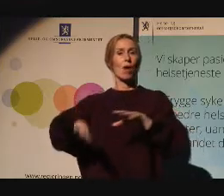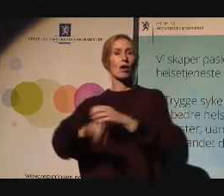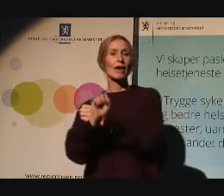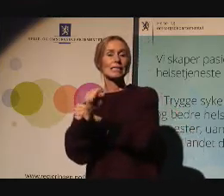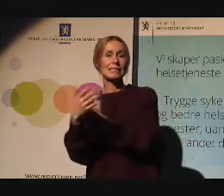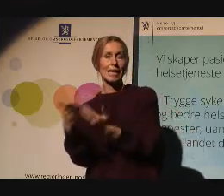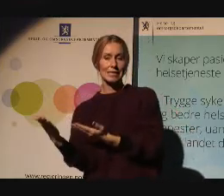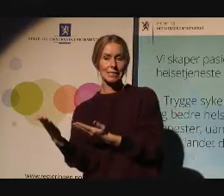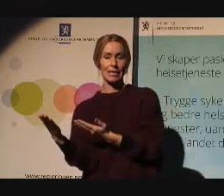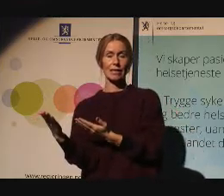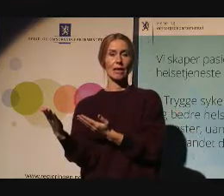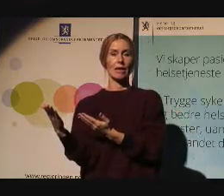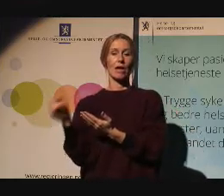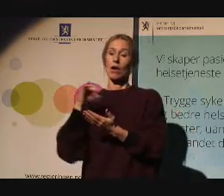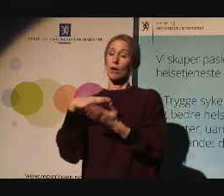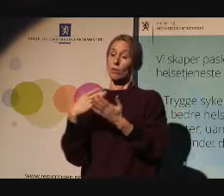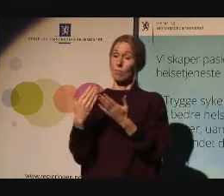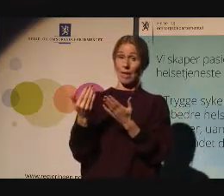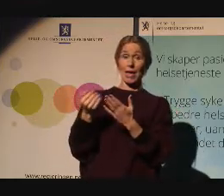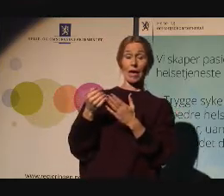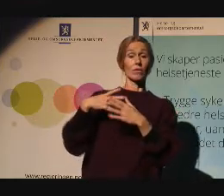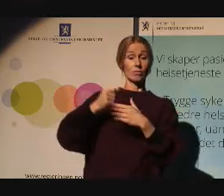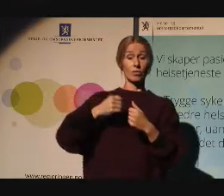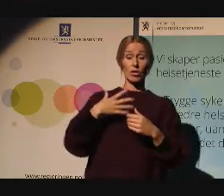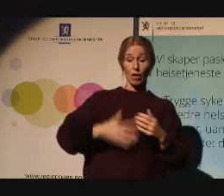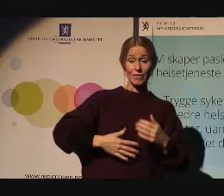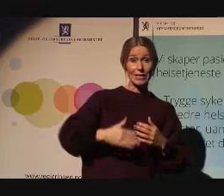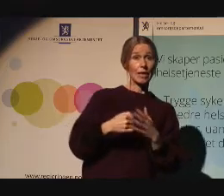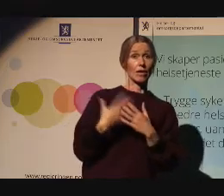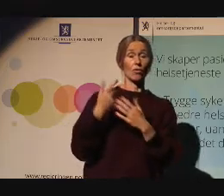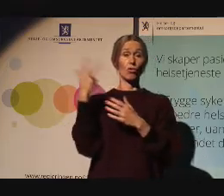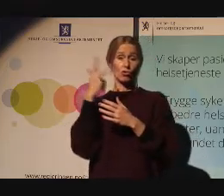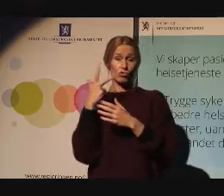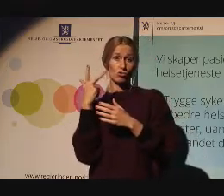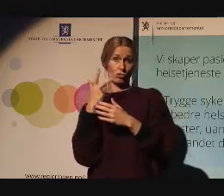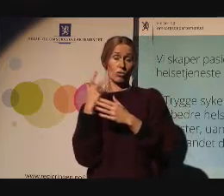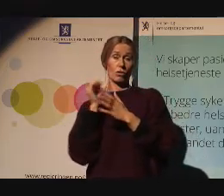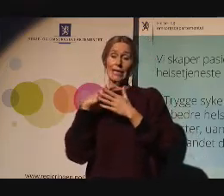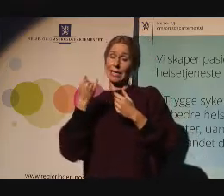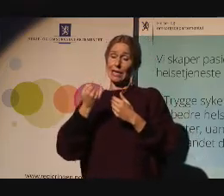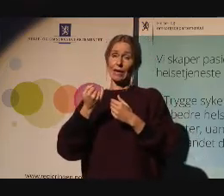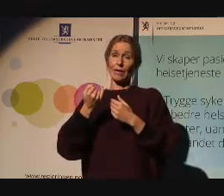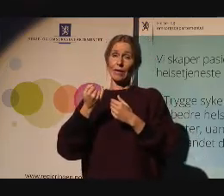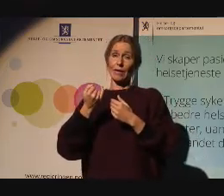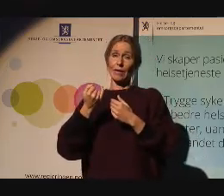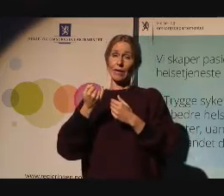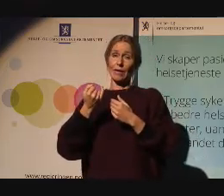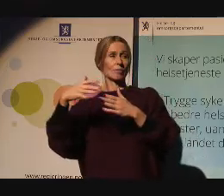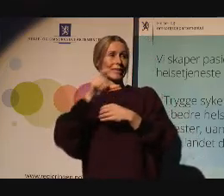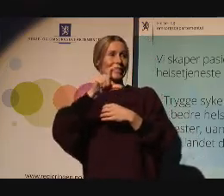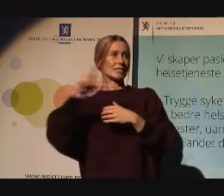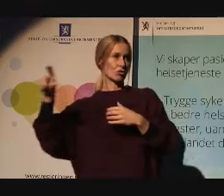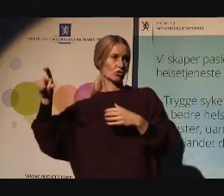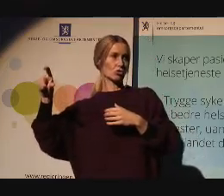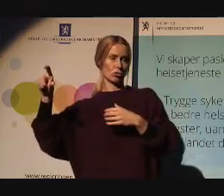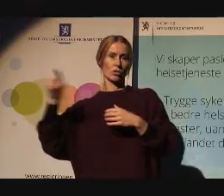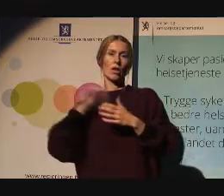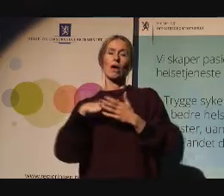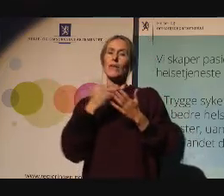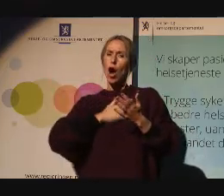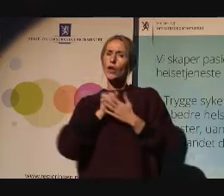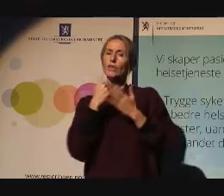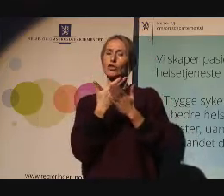med tilbakeholdelse av gravide rusavhengige i en helseinstitusjon. Vi har også hatt et forslag om barnevernsreform